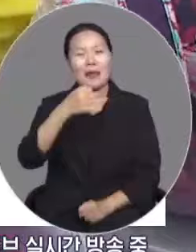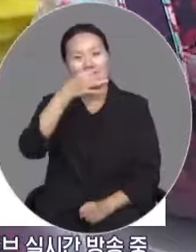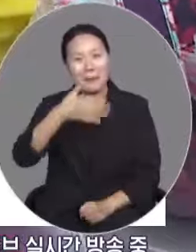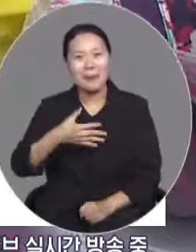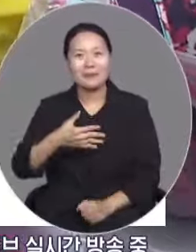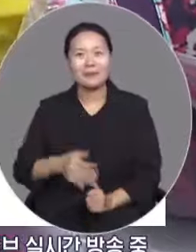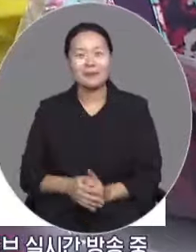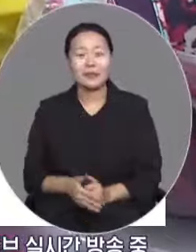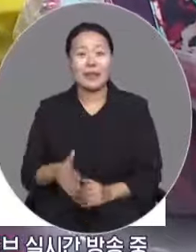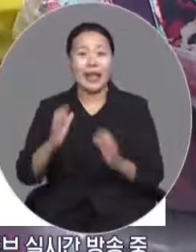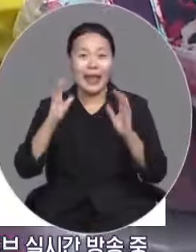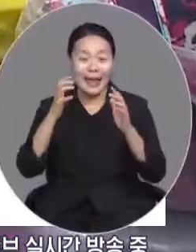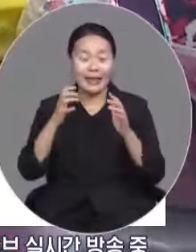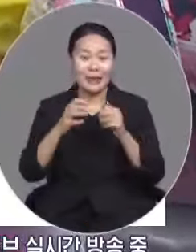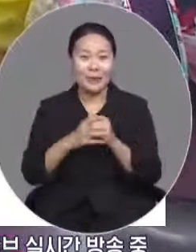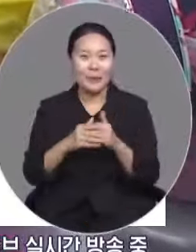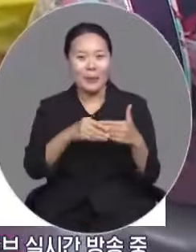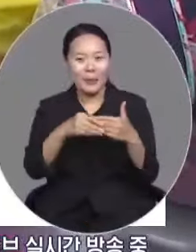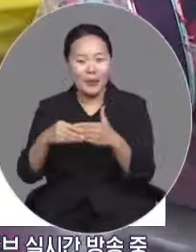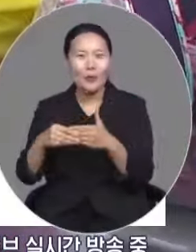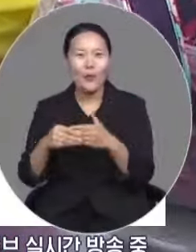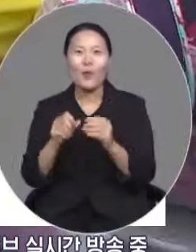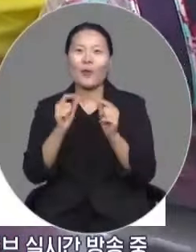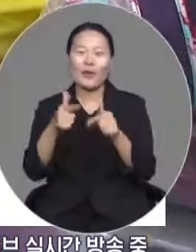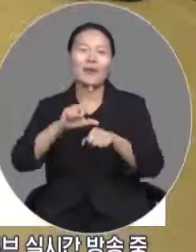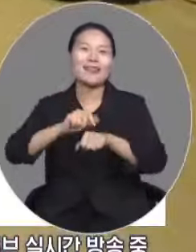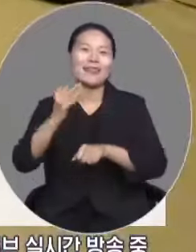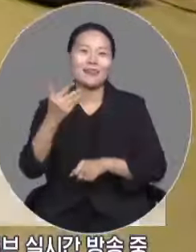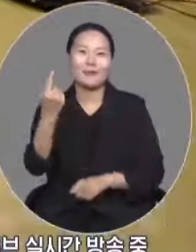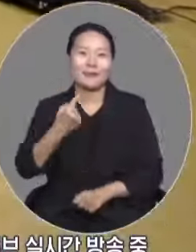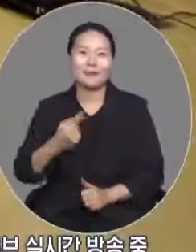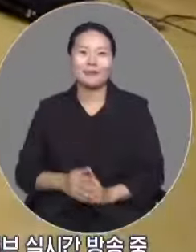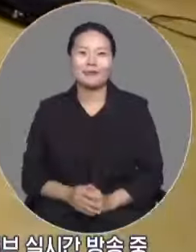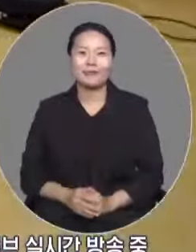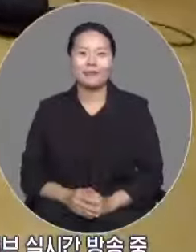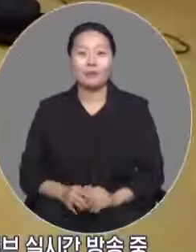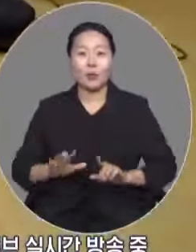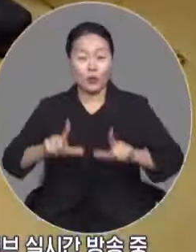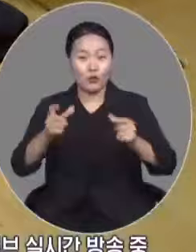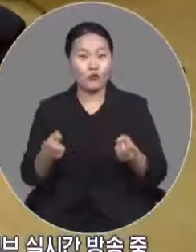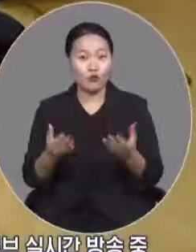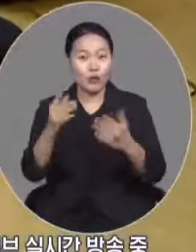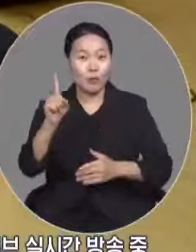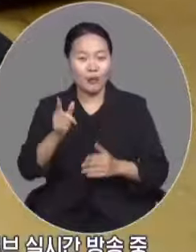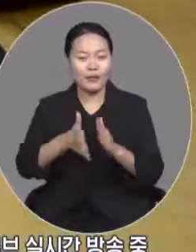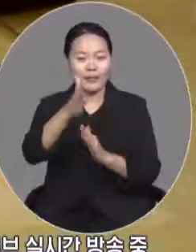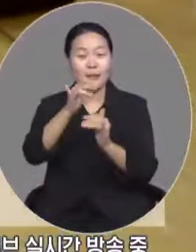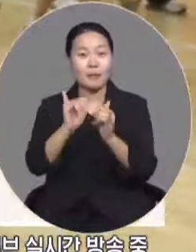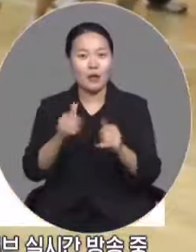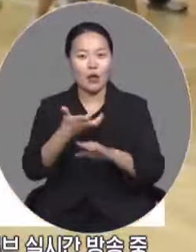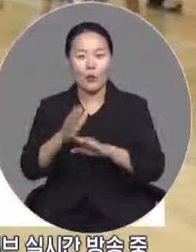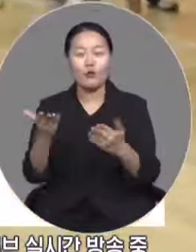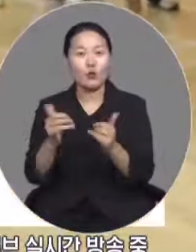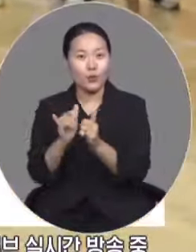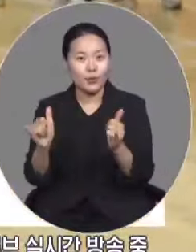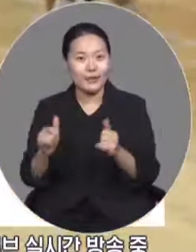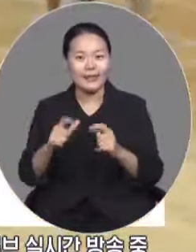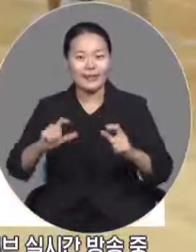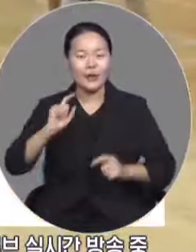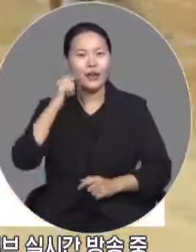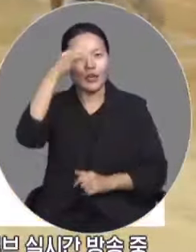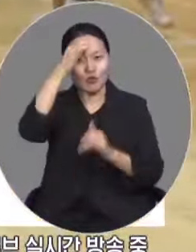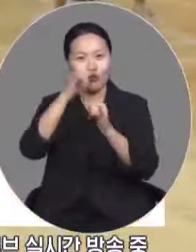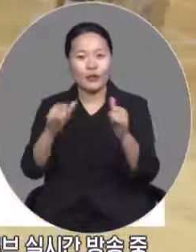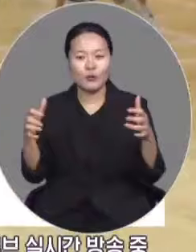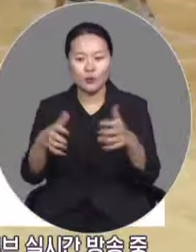오기가 어렵더라고요. 근데 아이로 한번 계기가 돼가지고. 올해 조선해양축제는 주민과 외국인 노동자, 지역